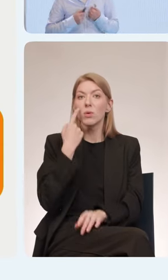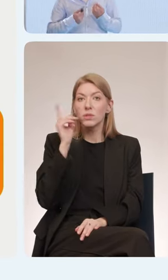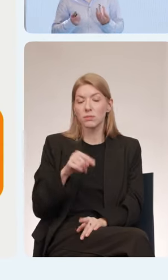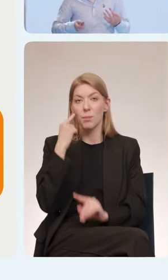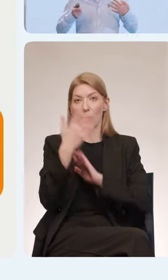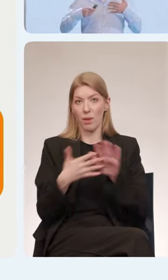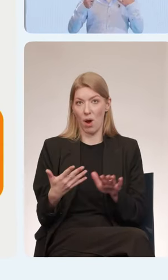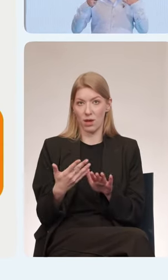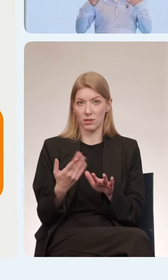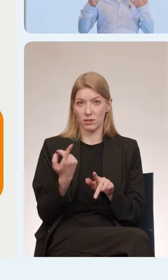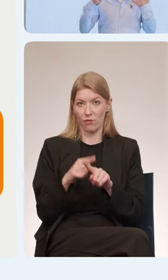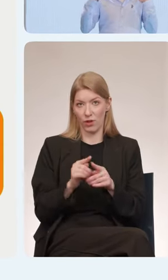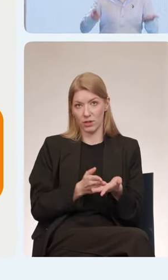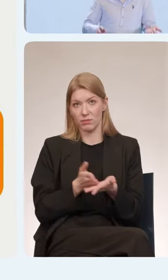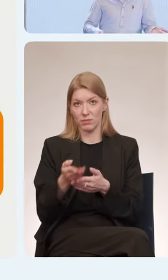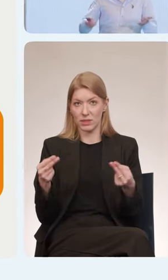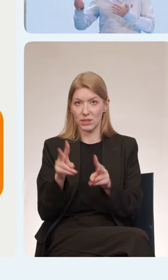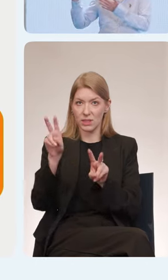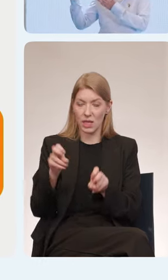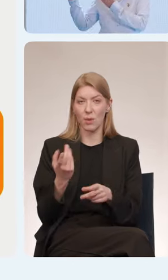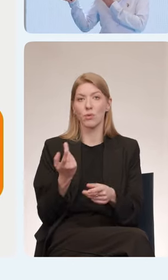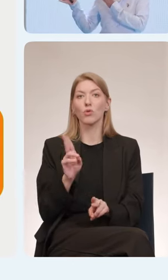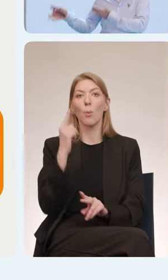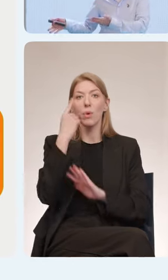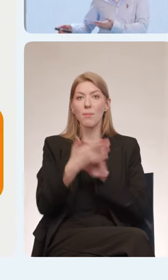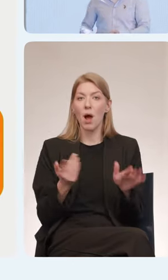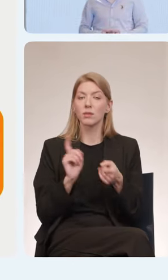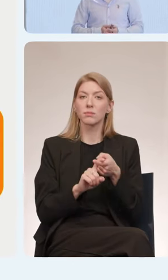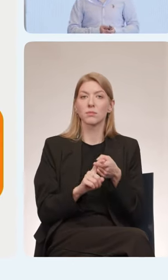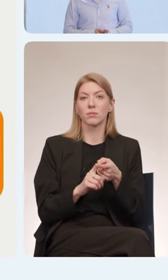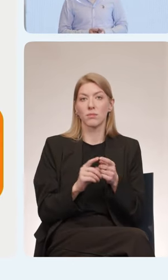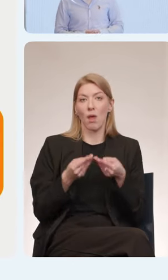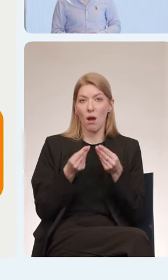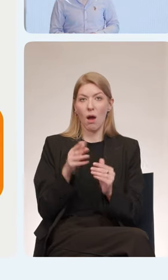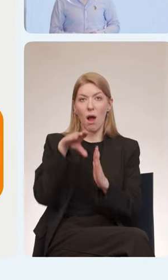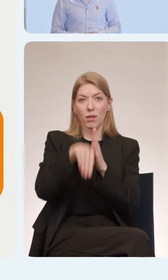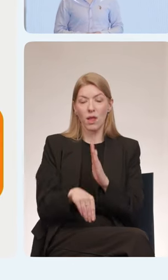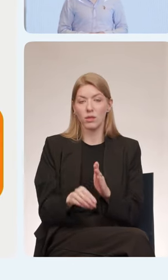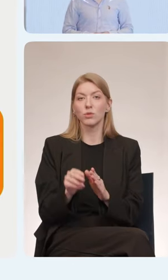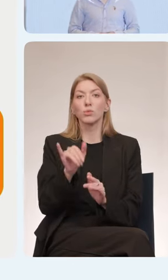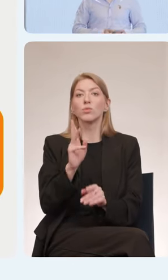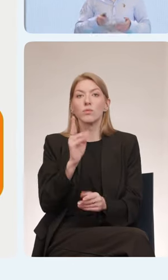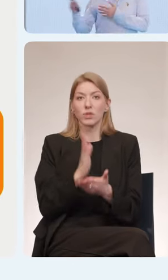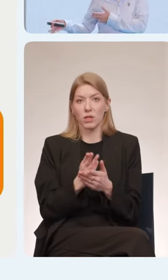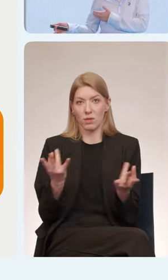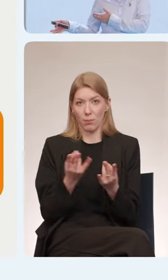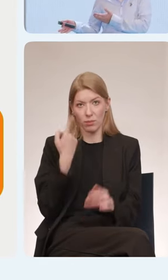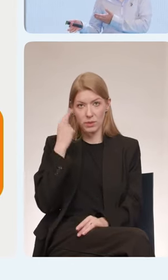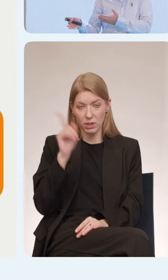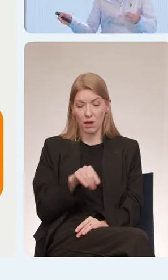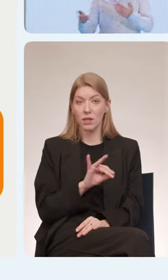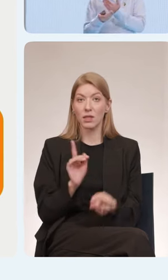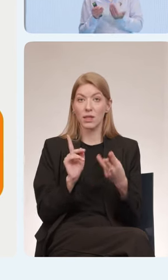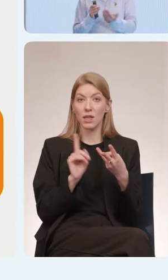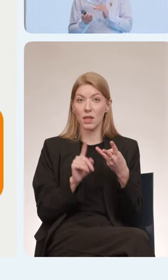отличие от нас, да, понимают и в контенте, и в своем поле экспертизы. Вот. И третий вариант —